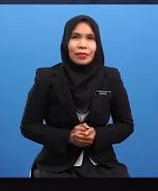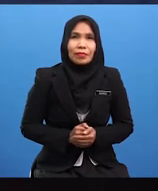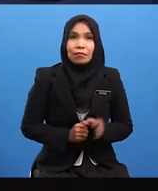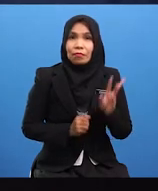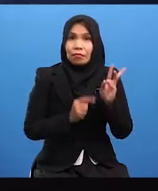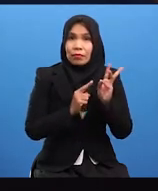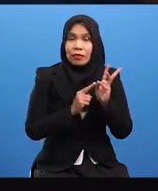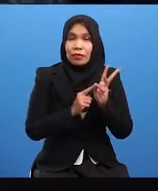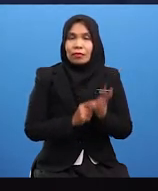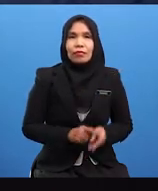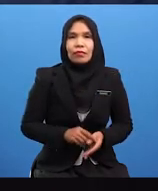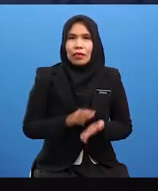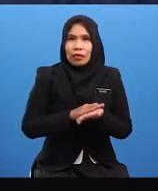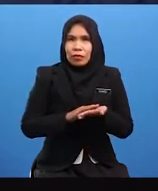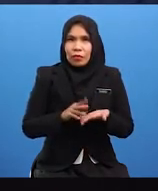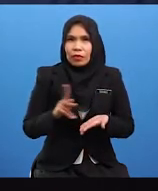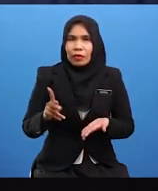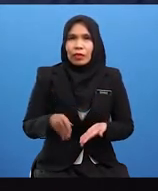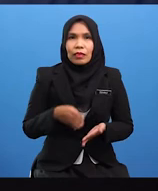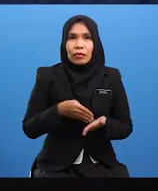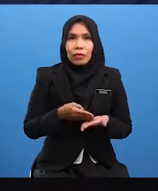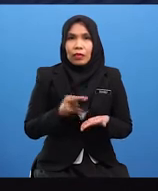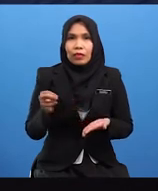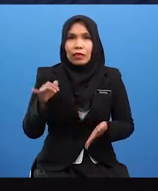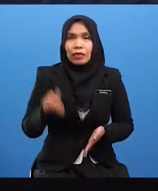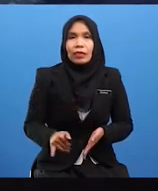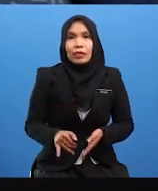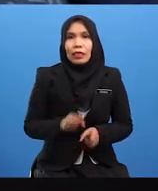Enam, bersihkan bahagian yang siap diukir.